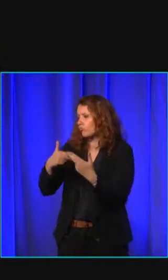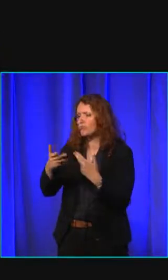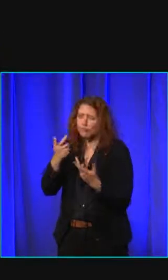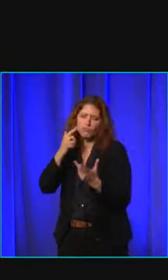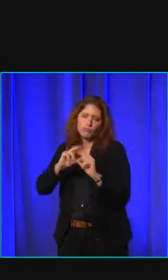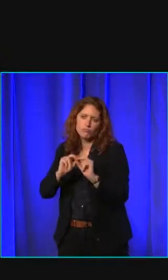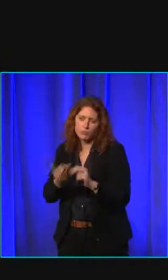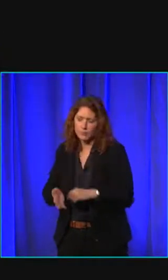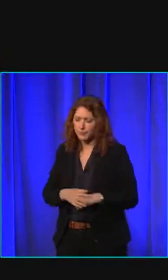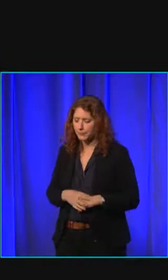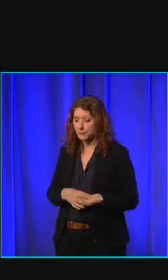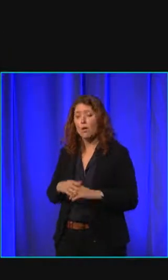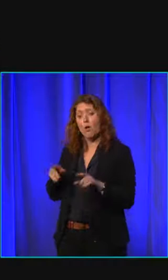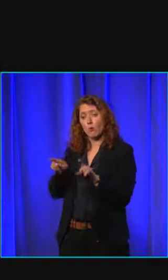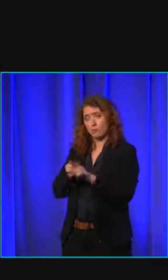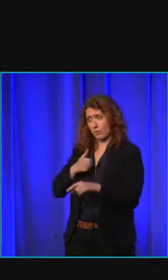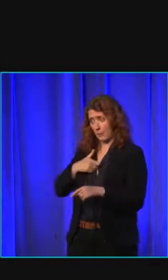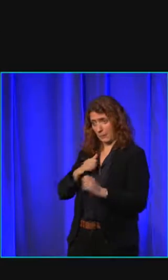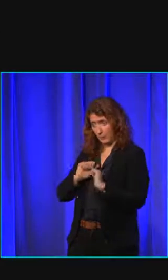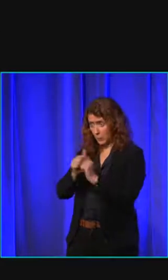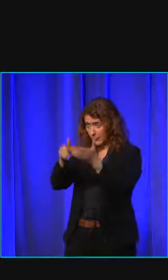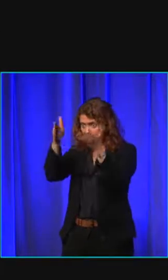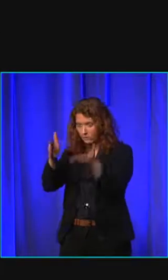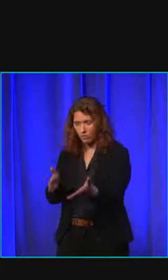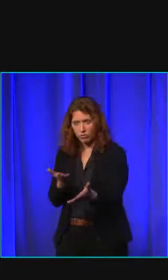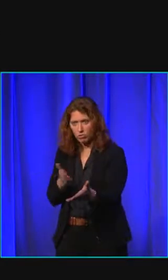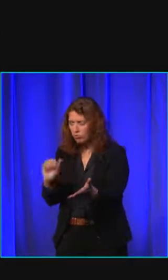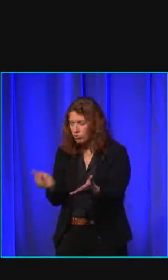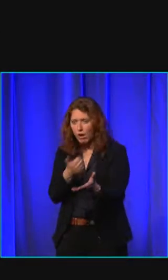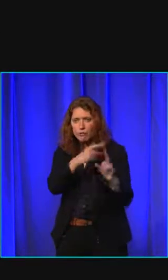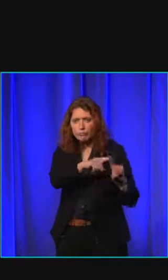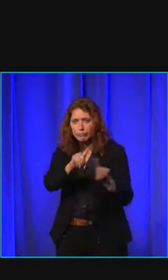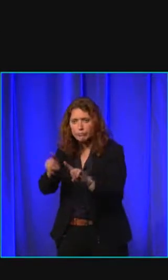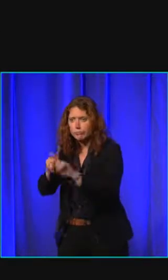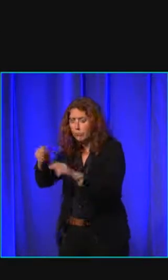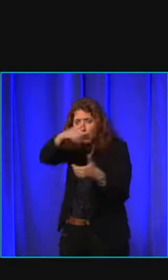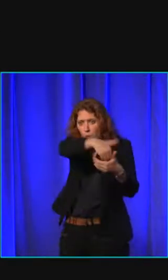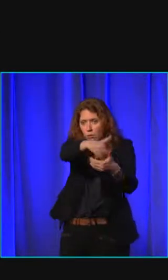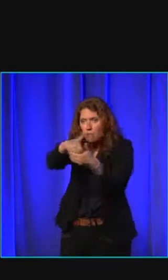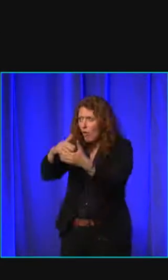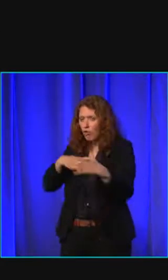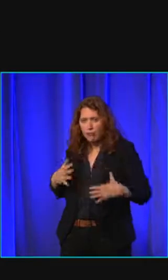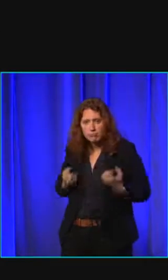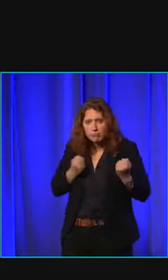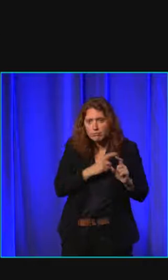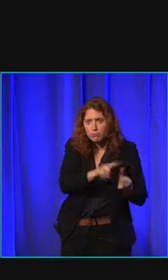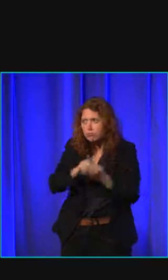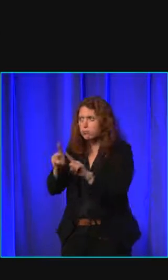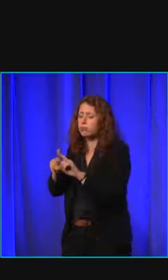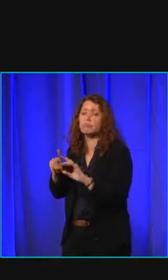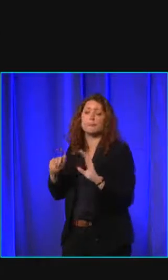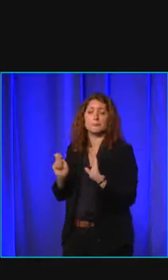en considération aussi l'individu et ses ressources. C'est-à-dire que lors de la première